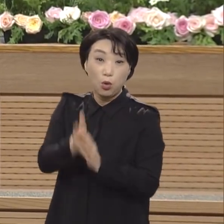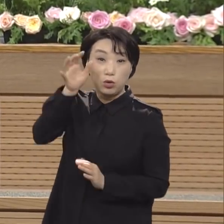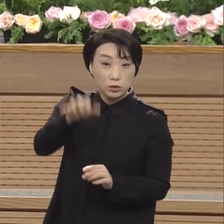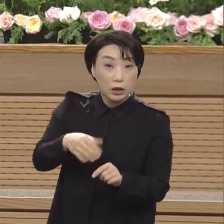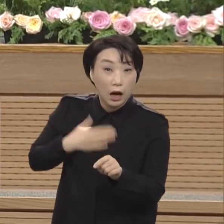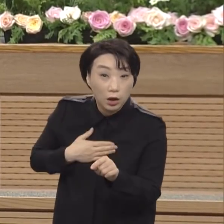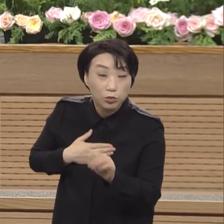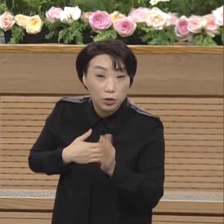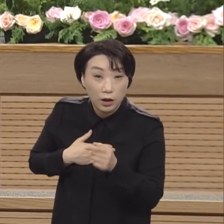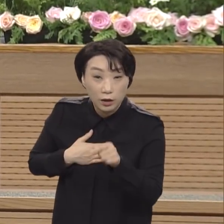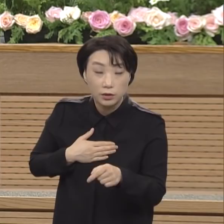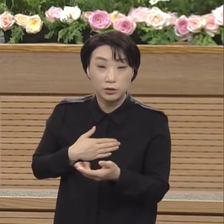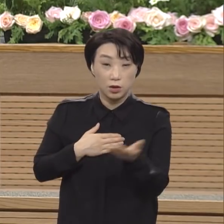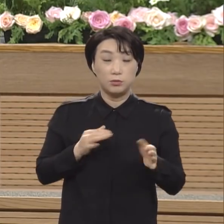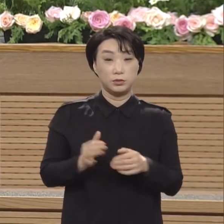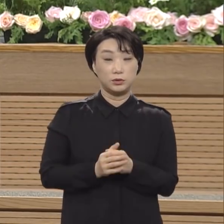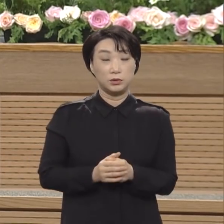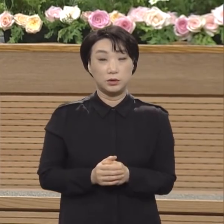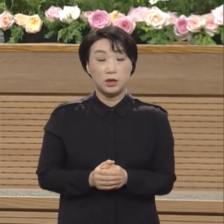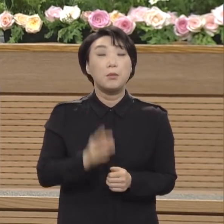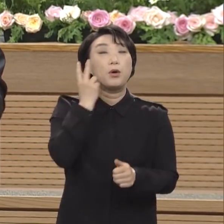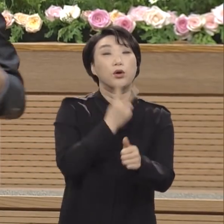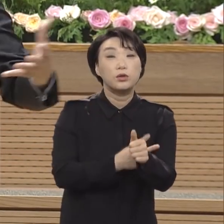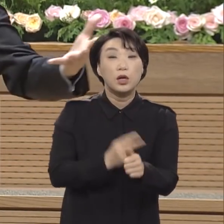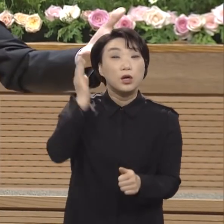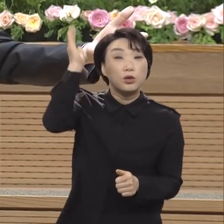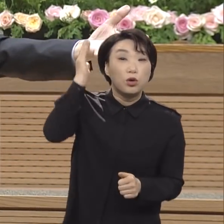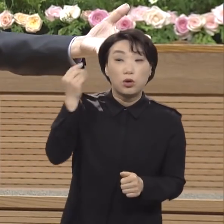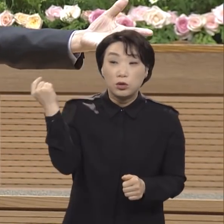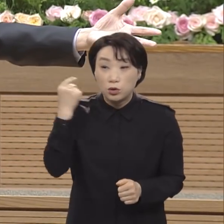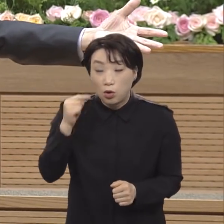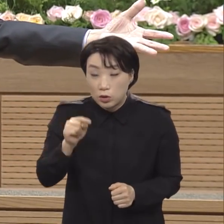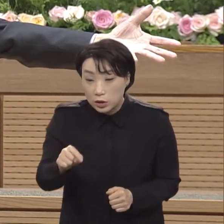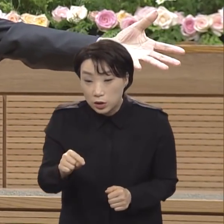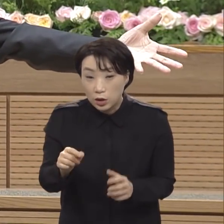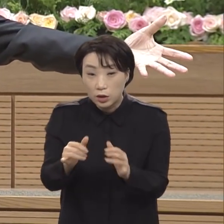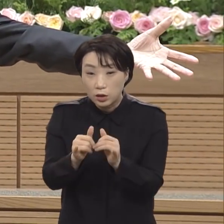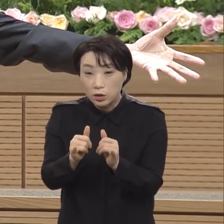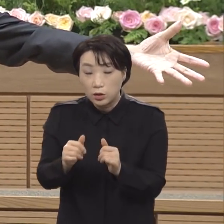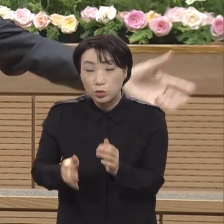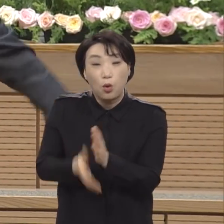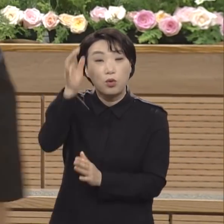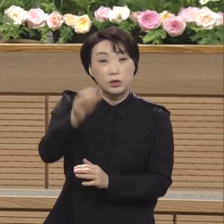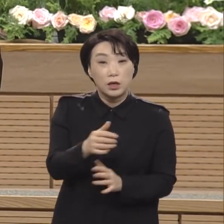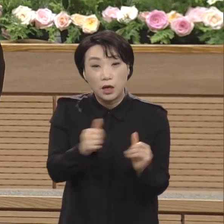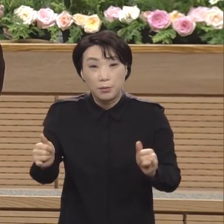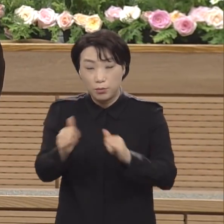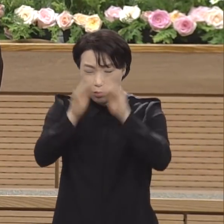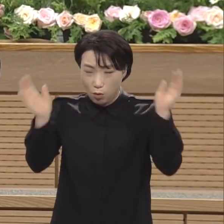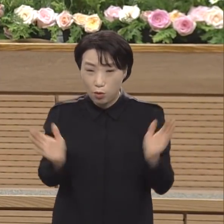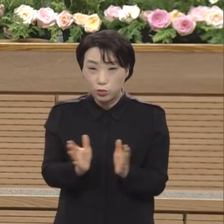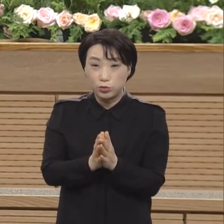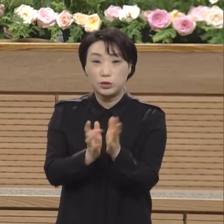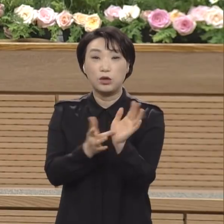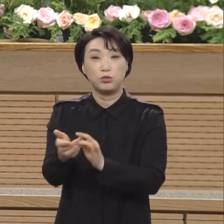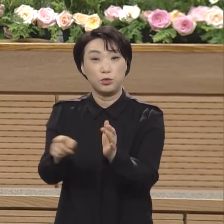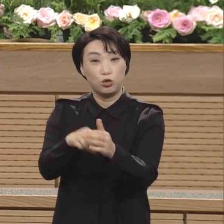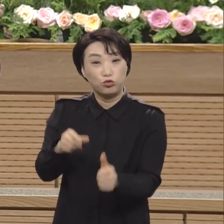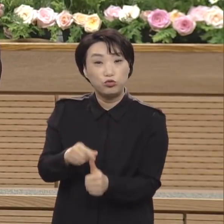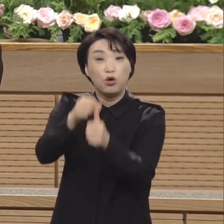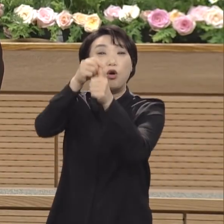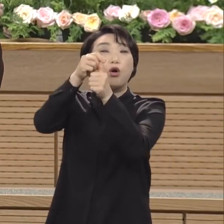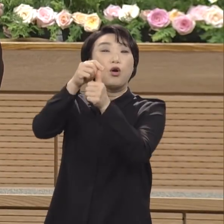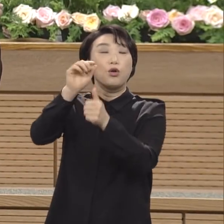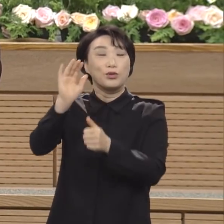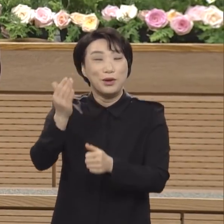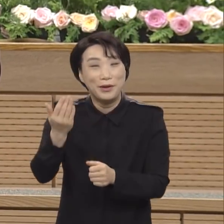대도시가 바울의 설교를 듣고 대도시가 다 뒤집어져서 예수 믿고 구원받게